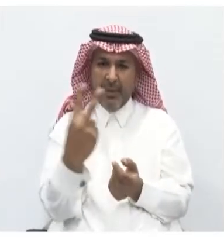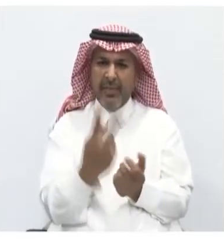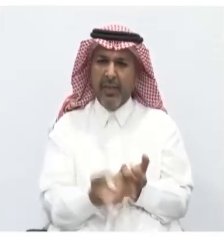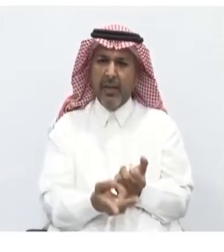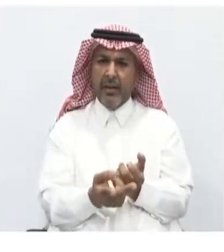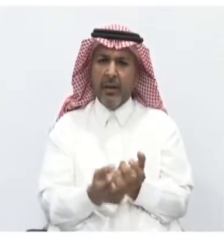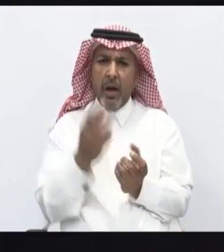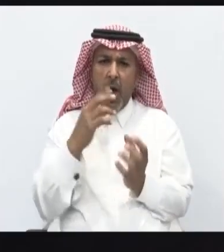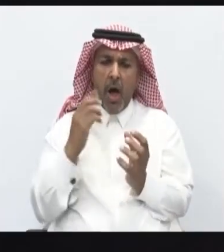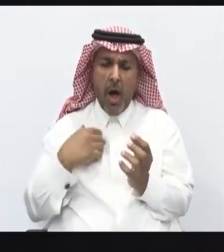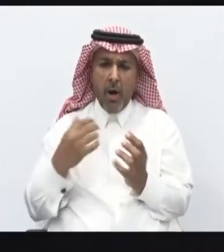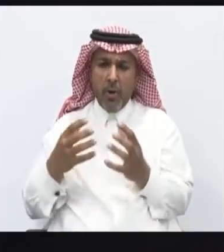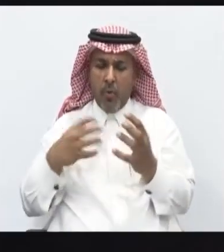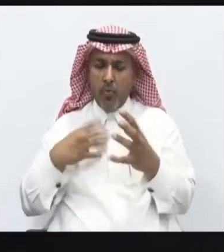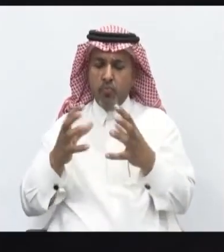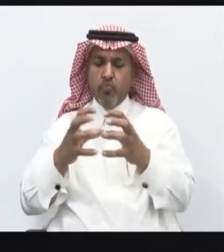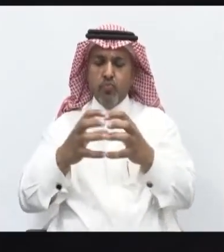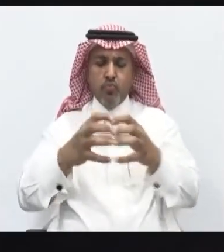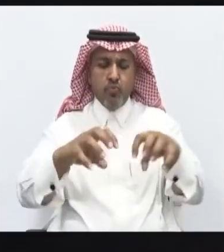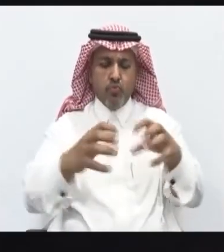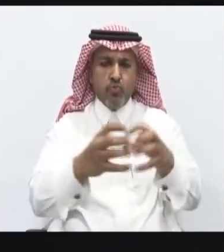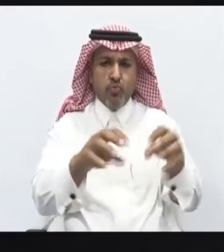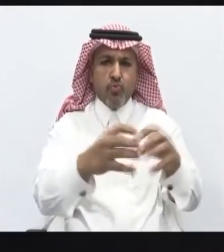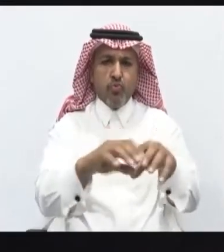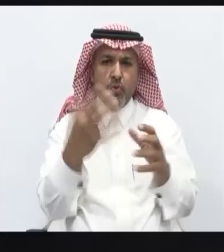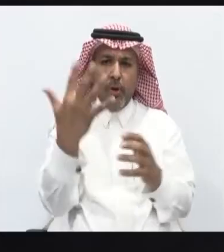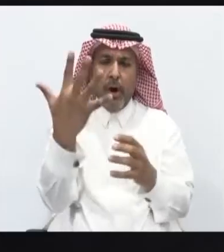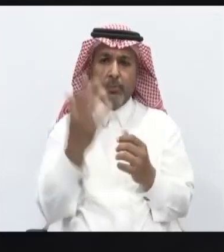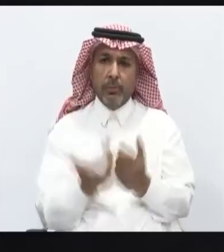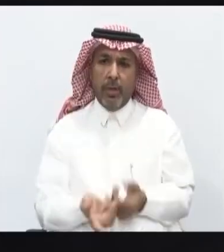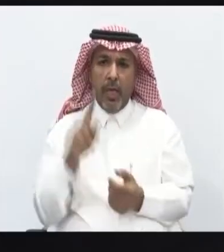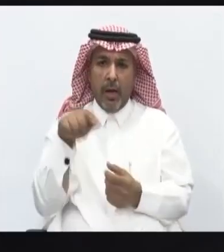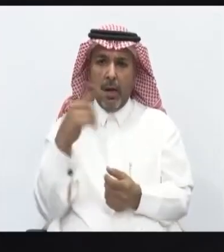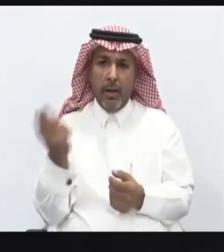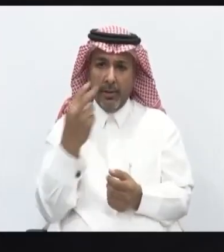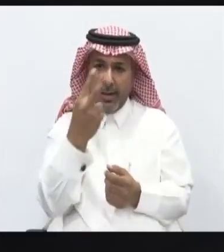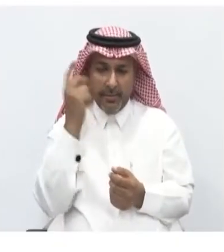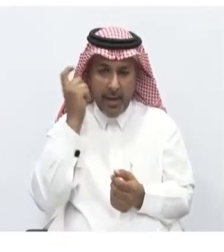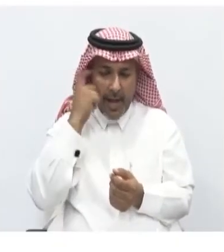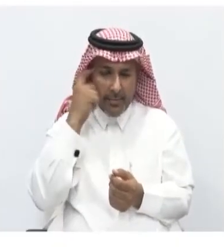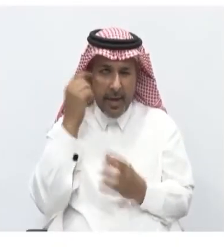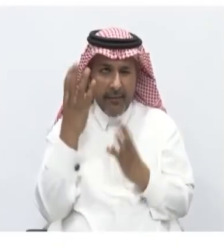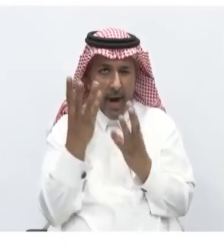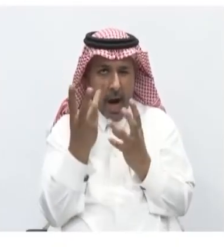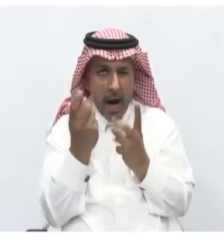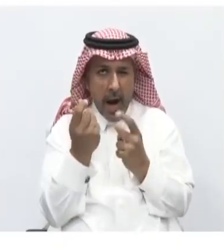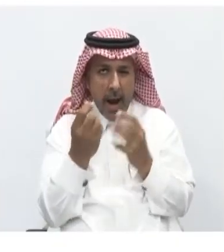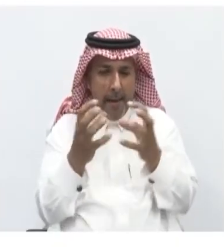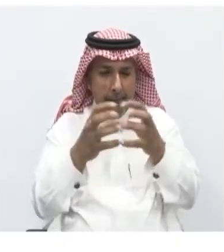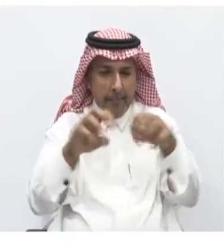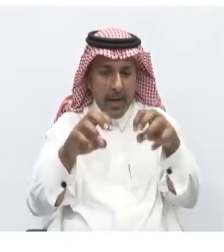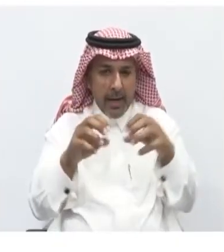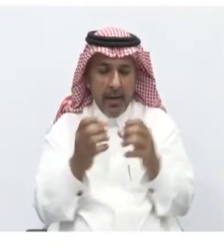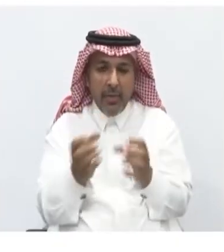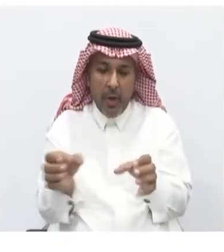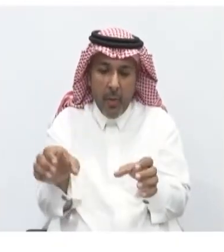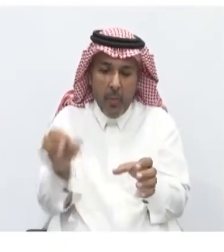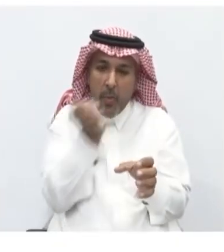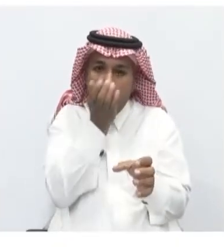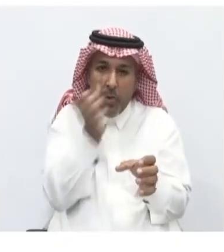اضفت الكثير من الماء ماذا سيحدث اذا لا بد من معرفه المقادير بالضبط بنفس الطريقه